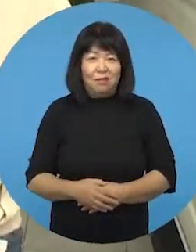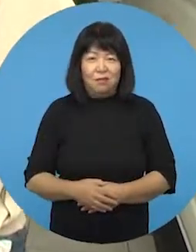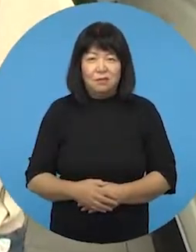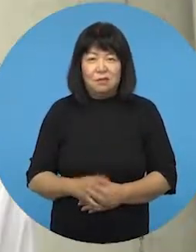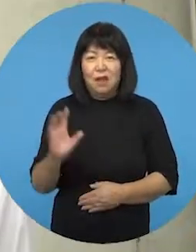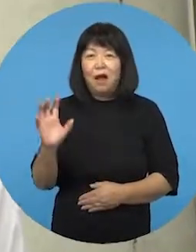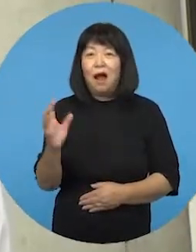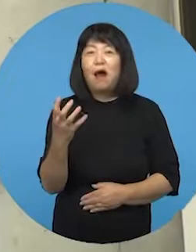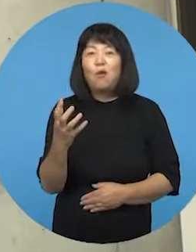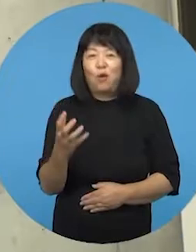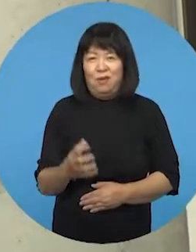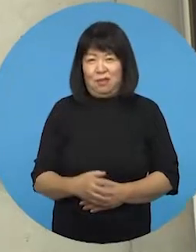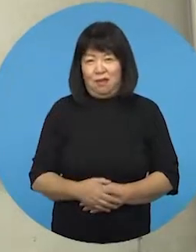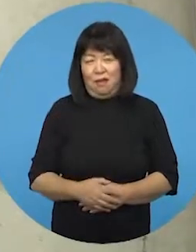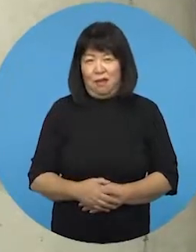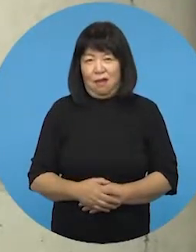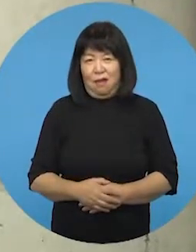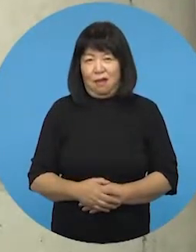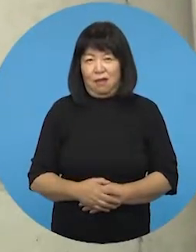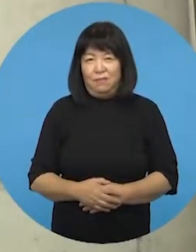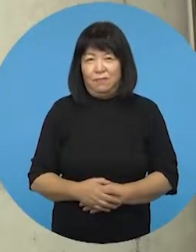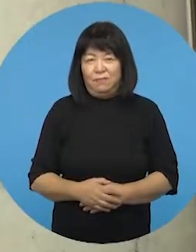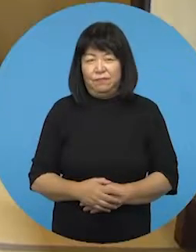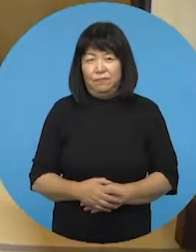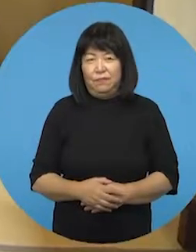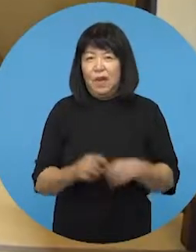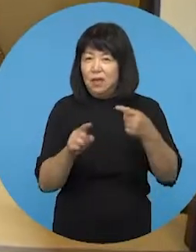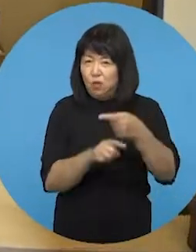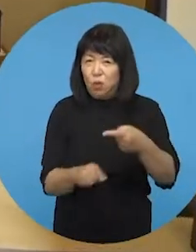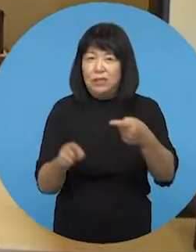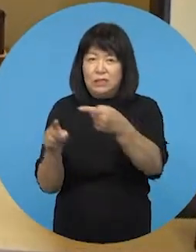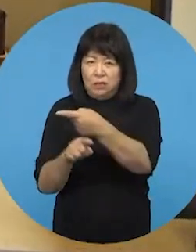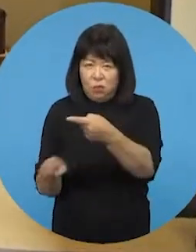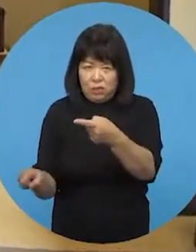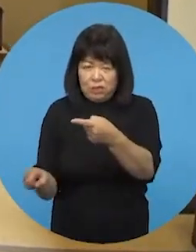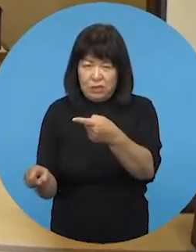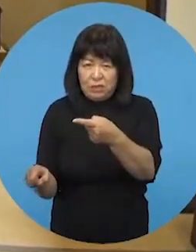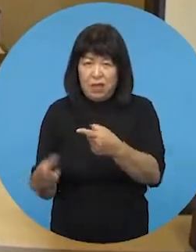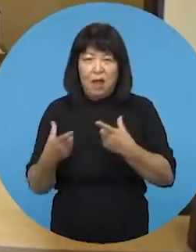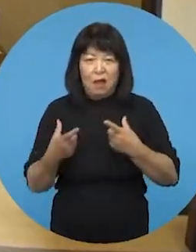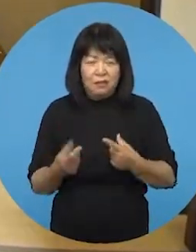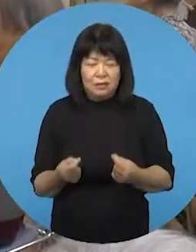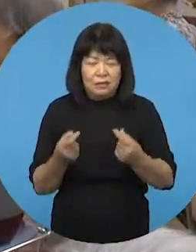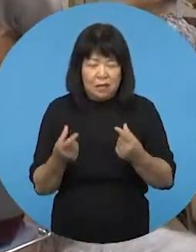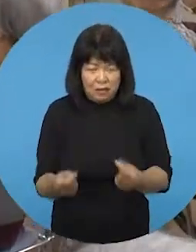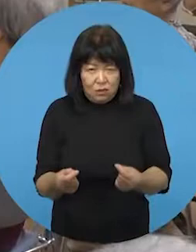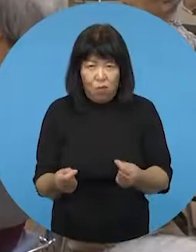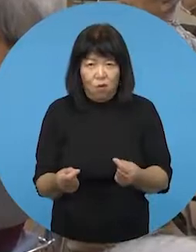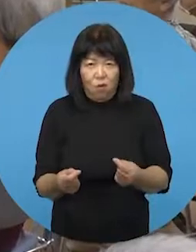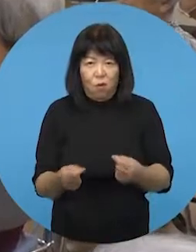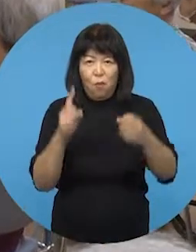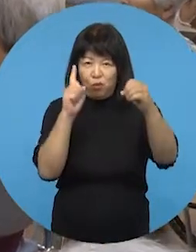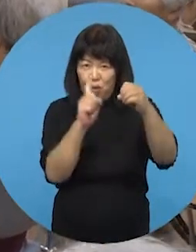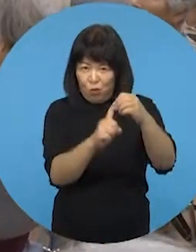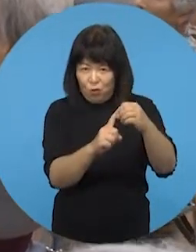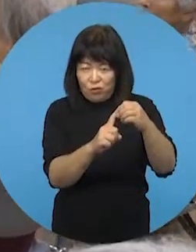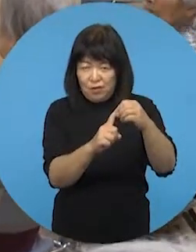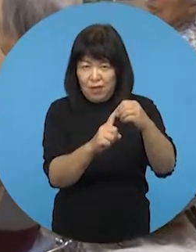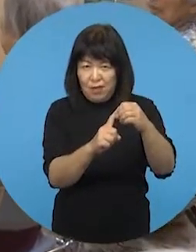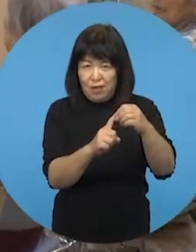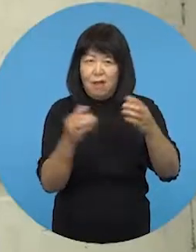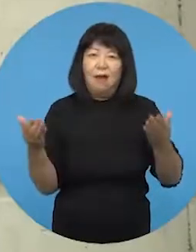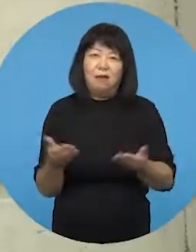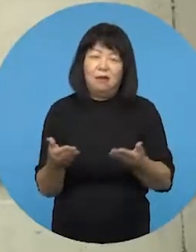よかったです。やっぱりなんかその一体感があるというか、その一人一人がしっかりとその目標を持って意味を持